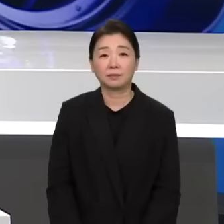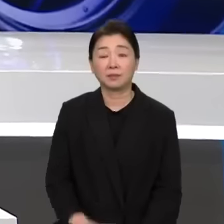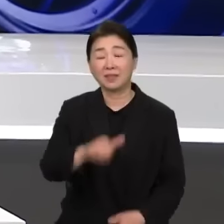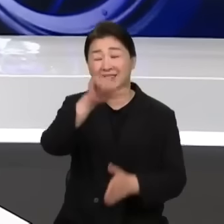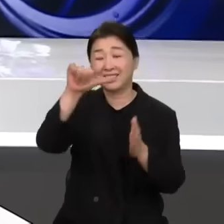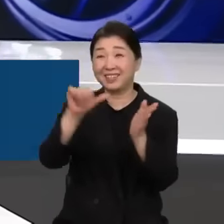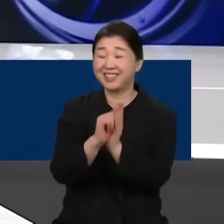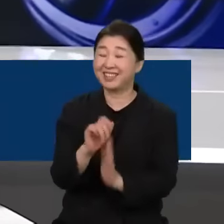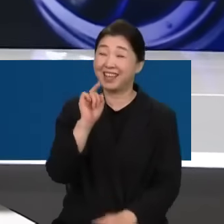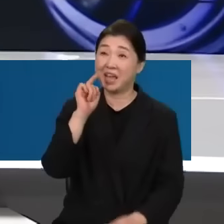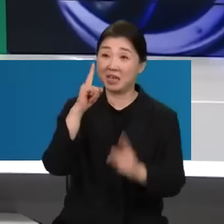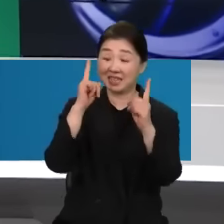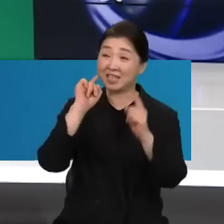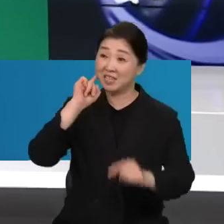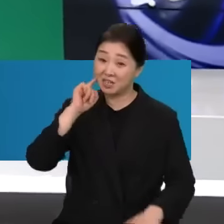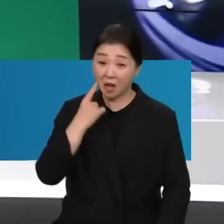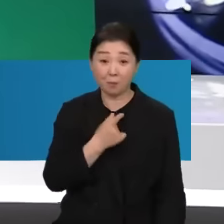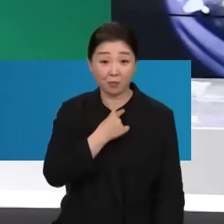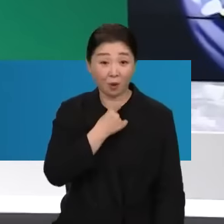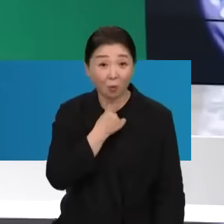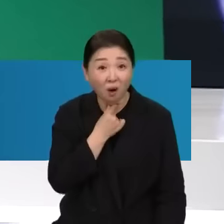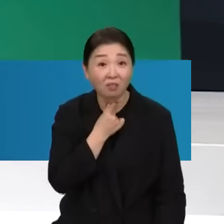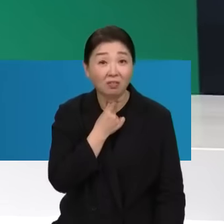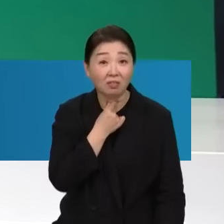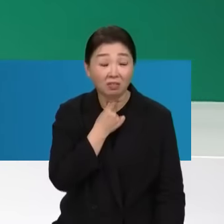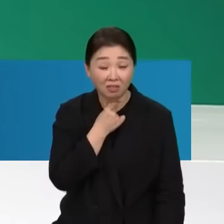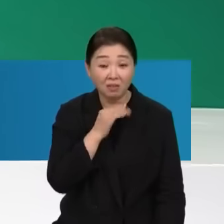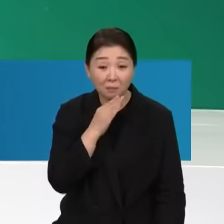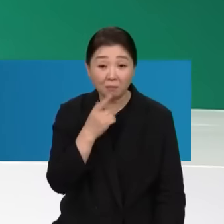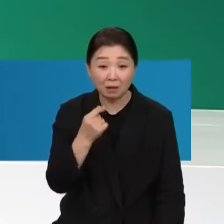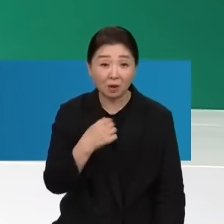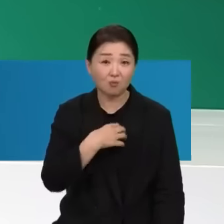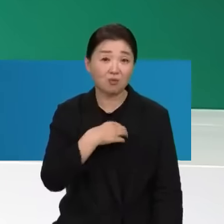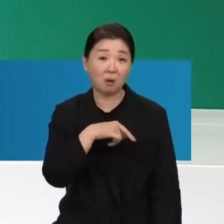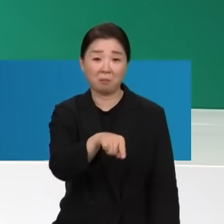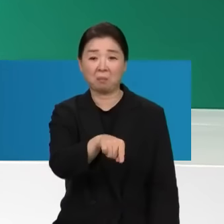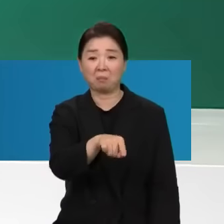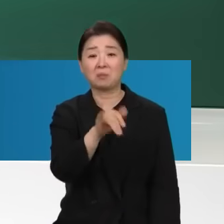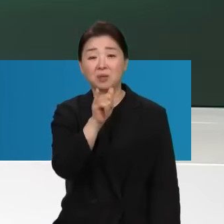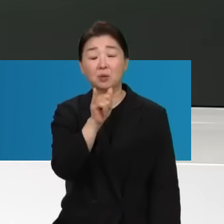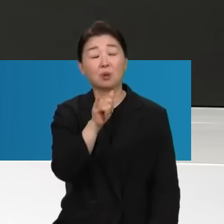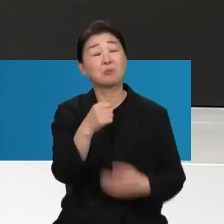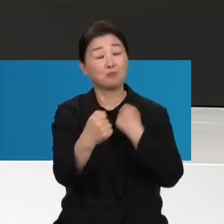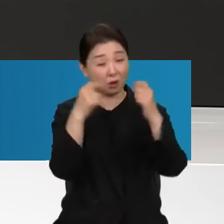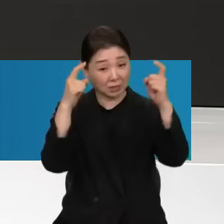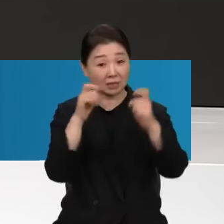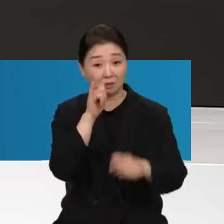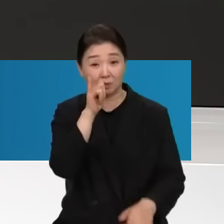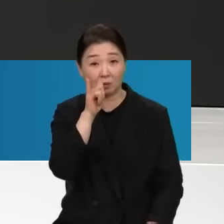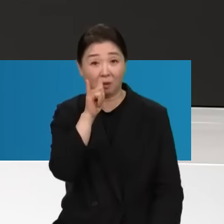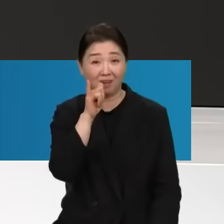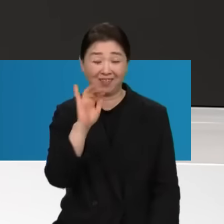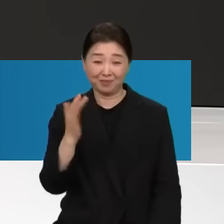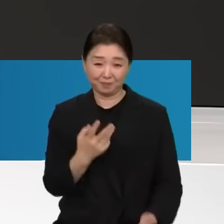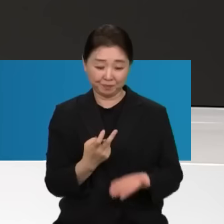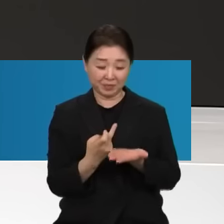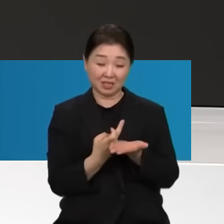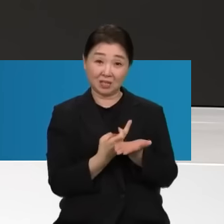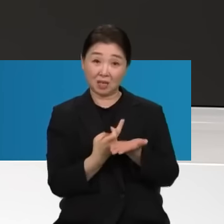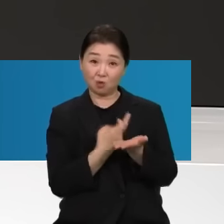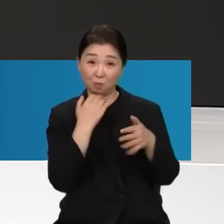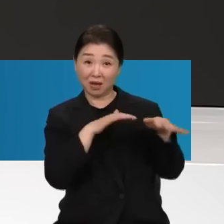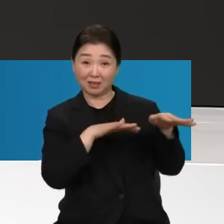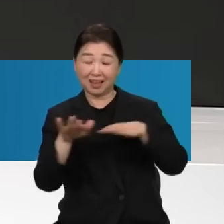인생 사진 찍겠다, 소셜미디어 사진을 찍겠다는 이유로 위험을 무릅쓰는 경우가 있죠. 최근에 제주 바닷가에서